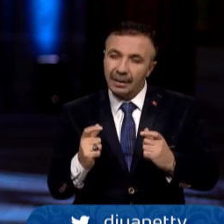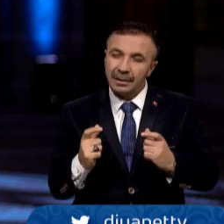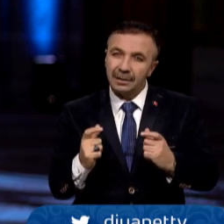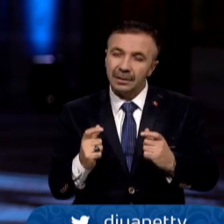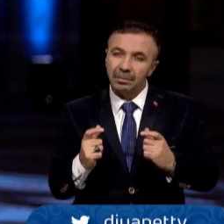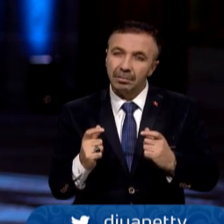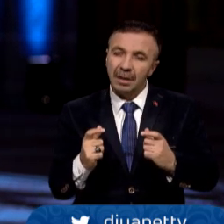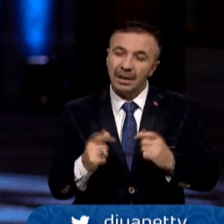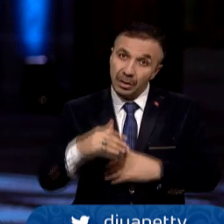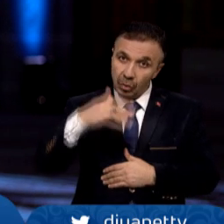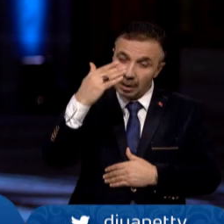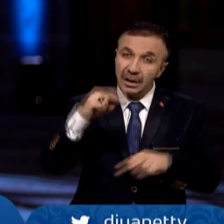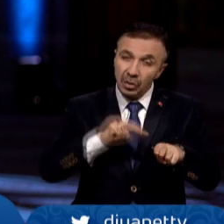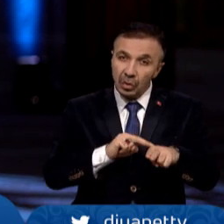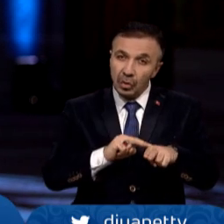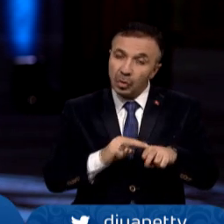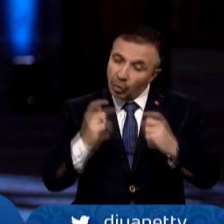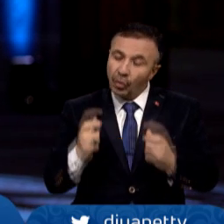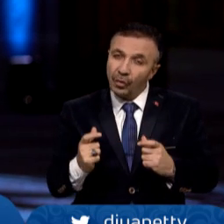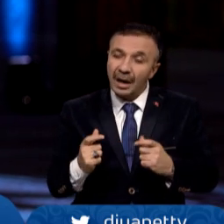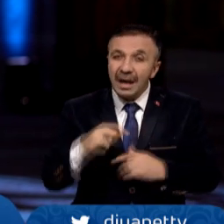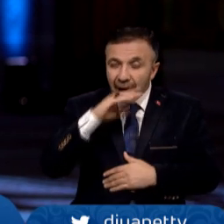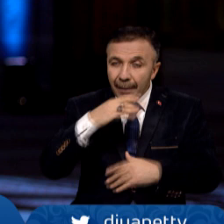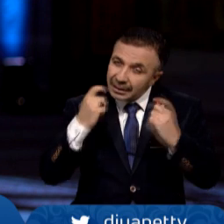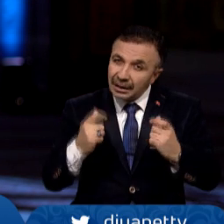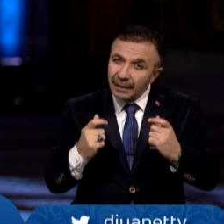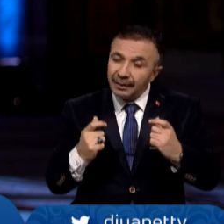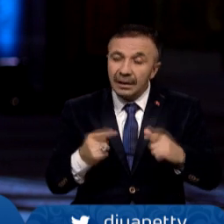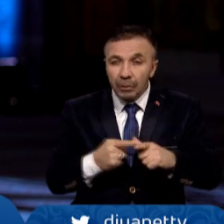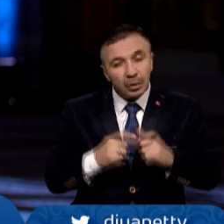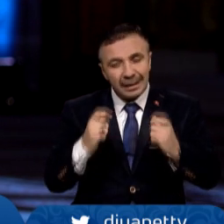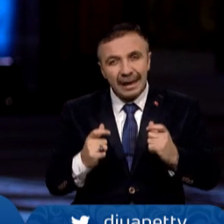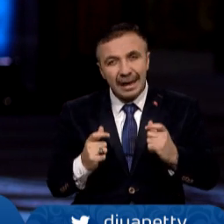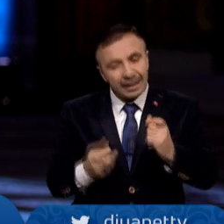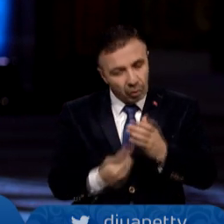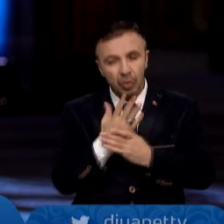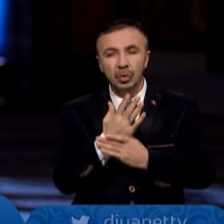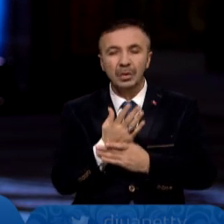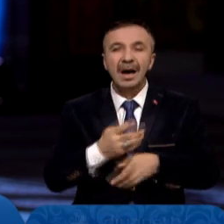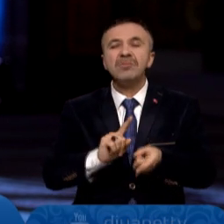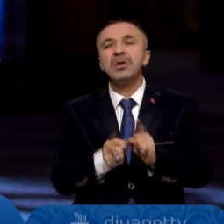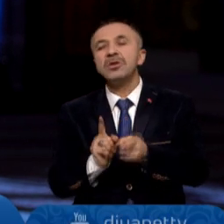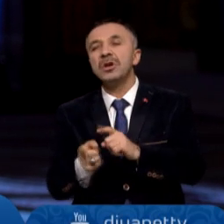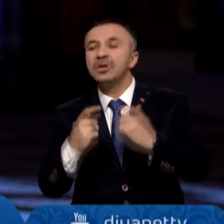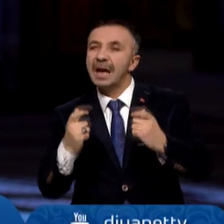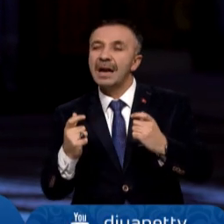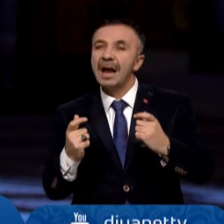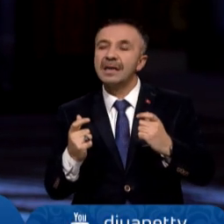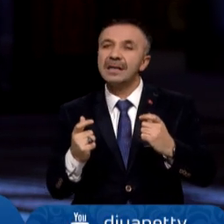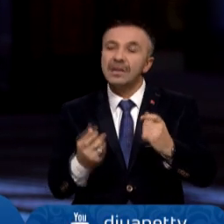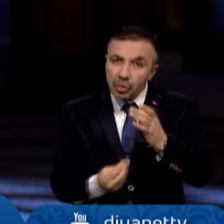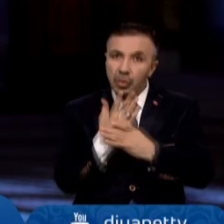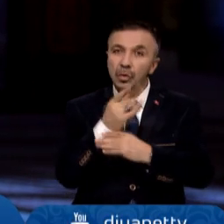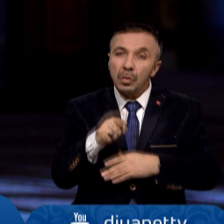Basra basra'dan biraz yukarıda küfe Mısır tarafında fusat ve daha değişik şehirler